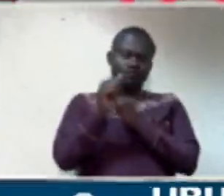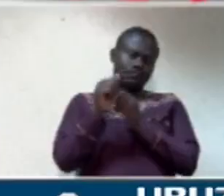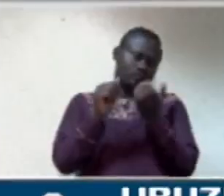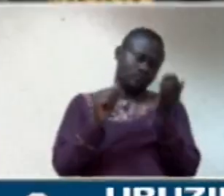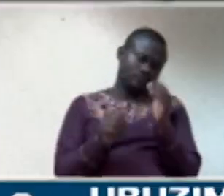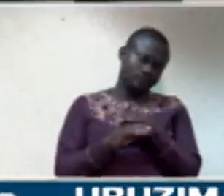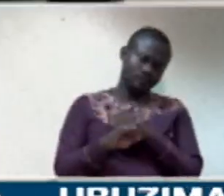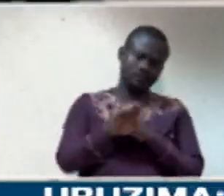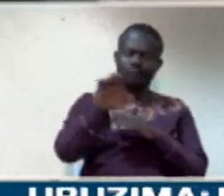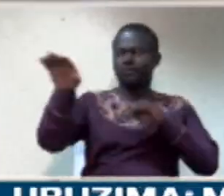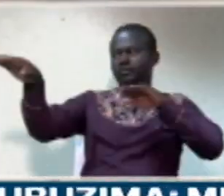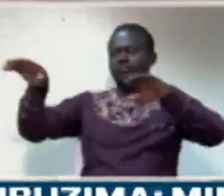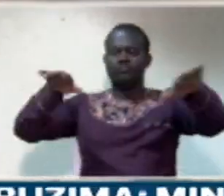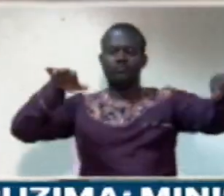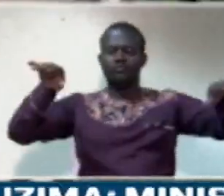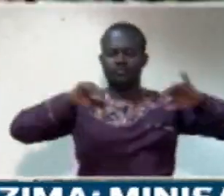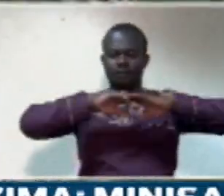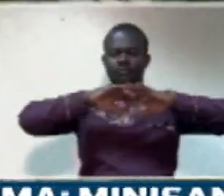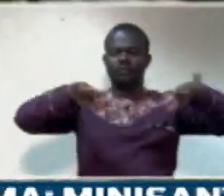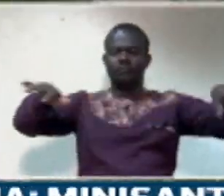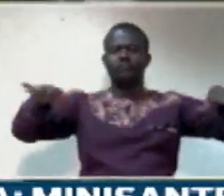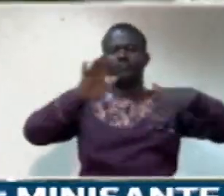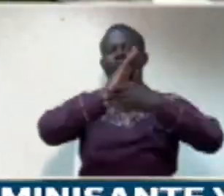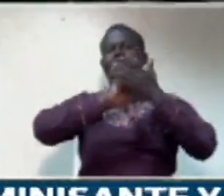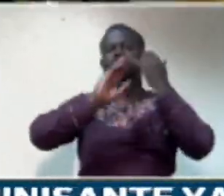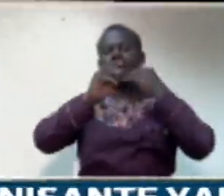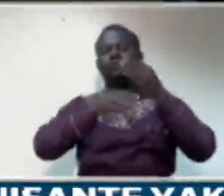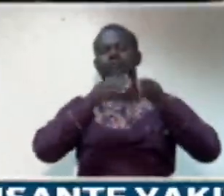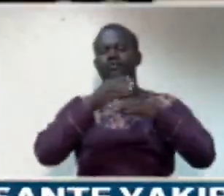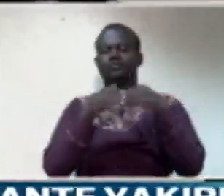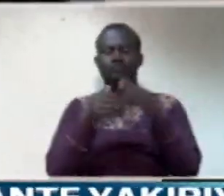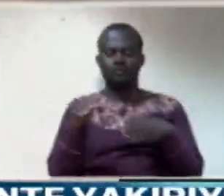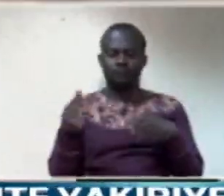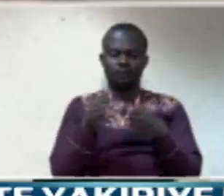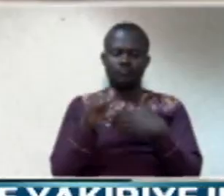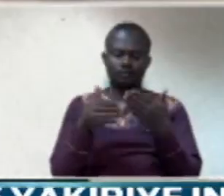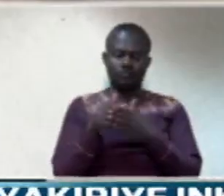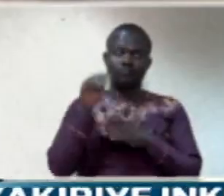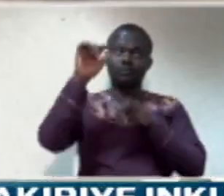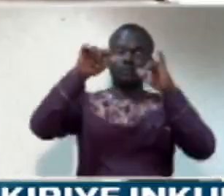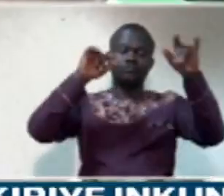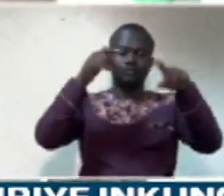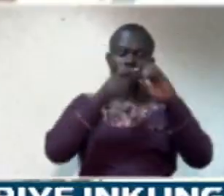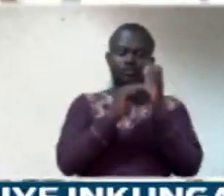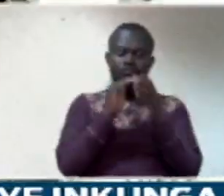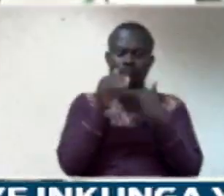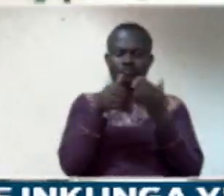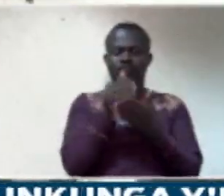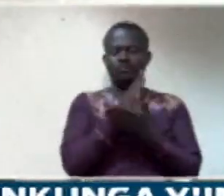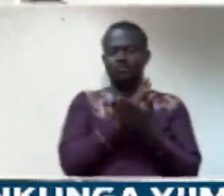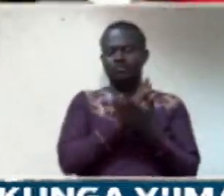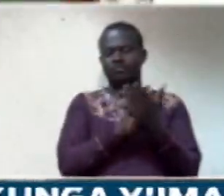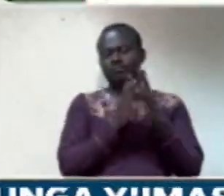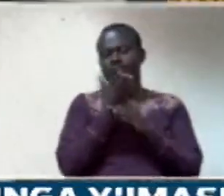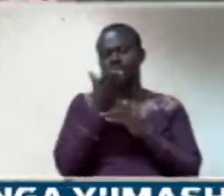ukomeza mu bindi bice ugana za Masaka ni hamwe muhazubakwa imihanda yo mu kirere ndetse hakaba ari hamwe